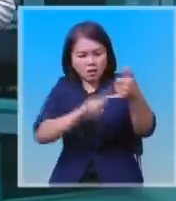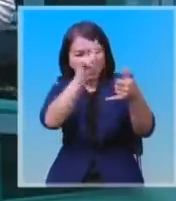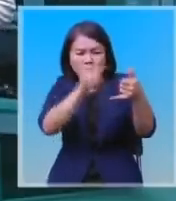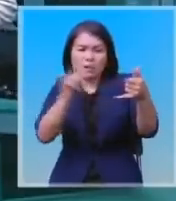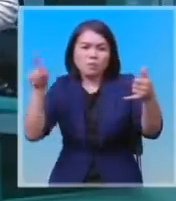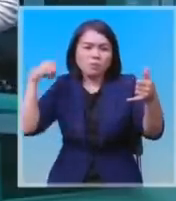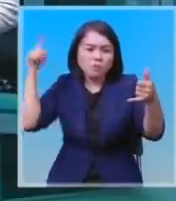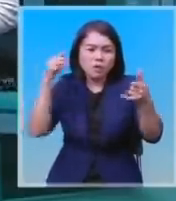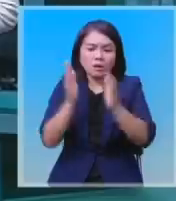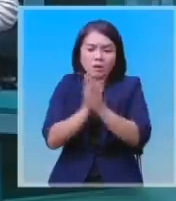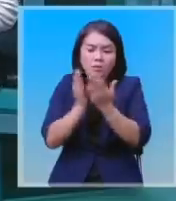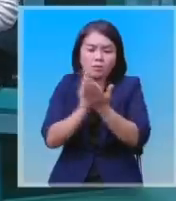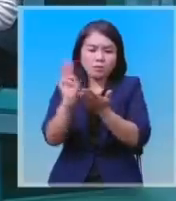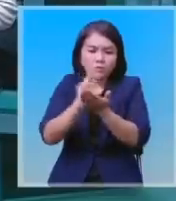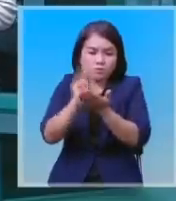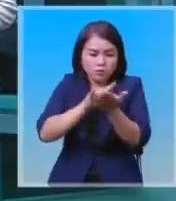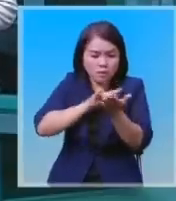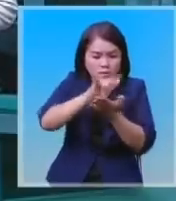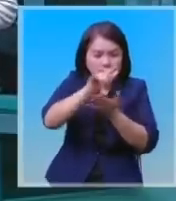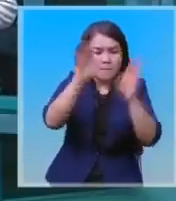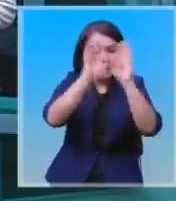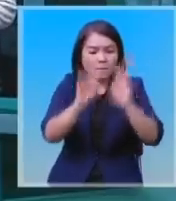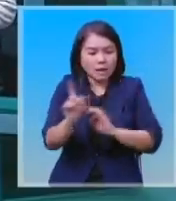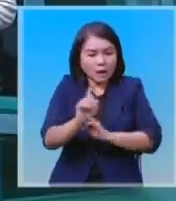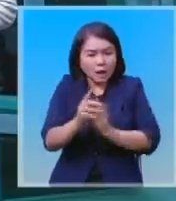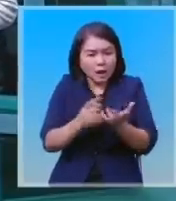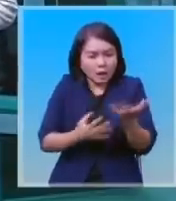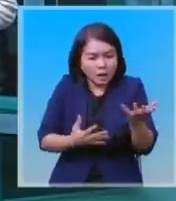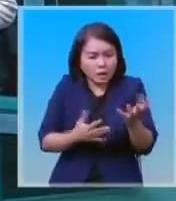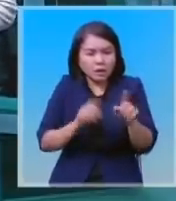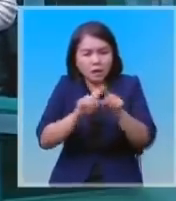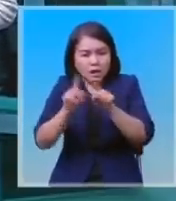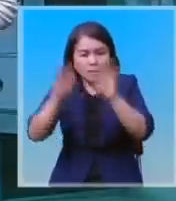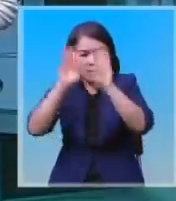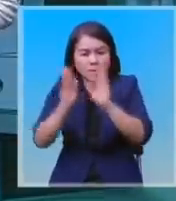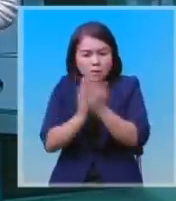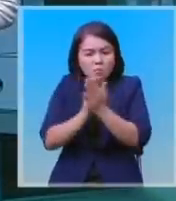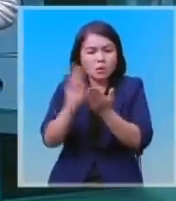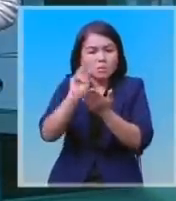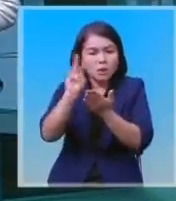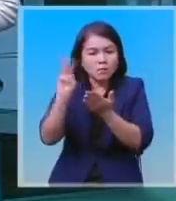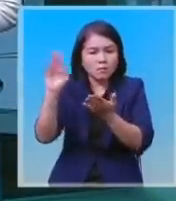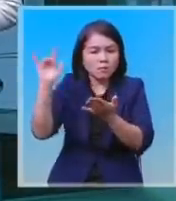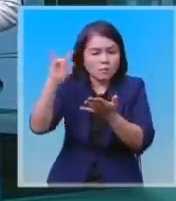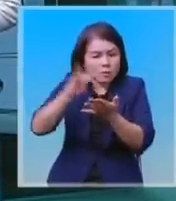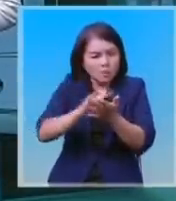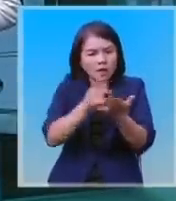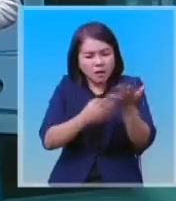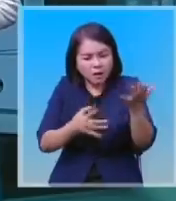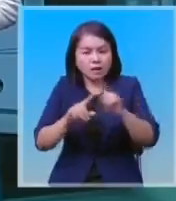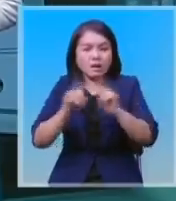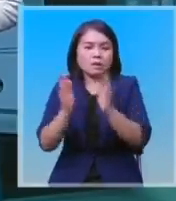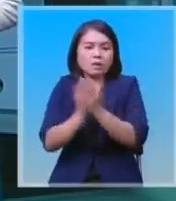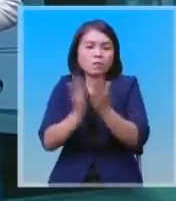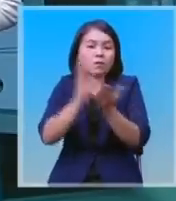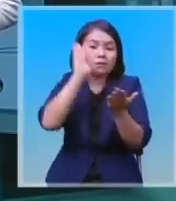ป็นวีซ่าประเภทไหนเพราะว่าตอนแรกนี่ไม่ได้มีการระบุถึงรายละเอียดของวีซ่านะคะแต่ว่าในช่วงหลังนี้เนี่ยพอได้พาสปอร์ตคืนไปเนี่ย